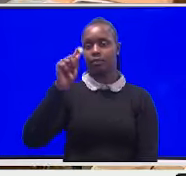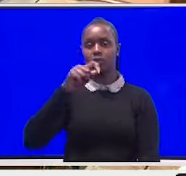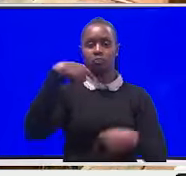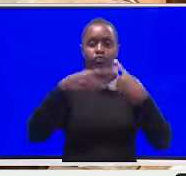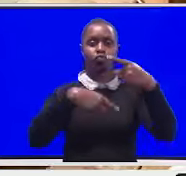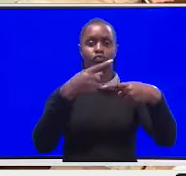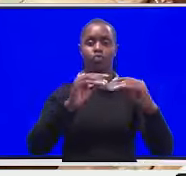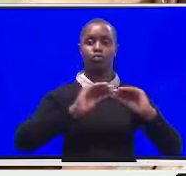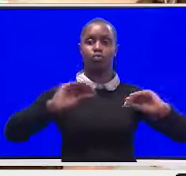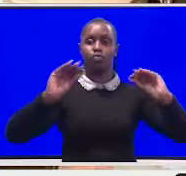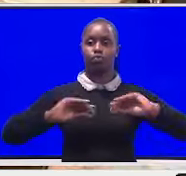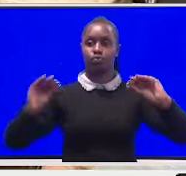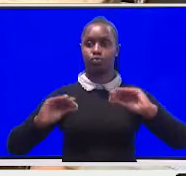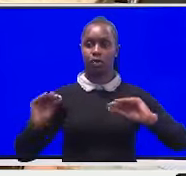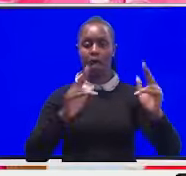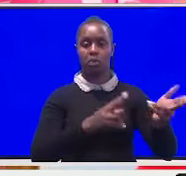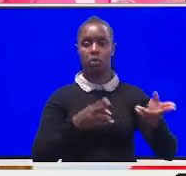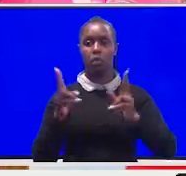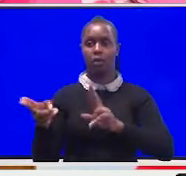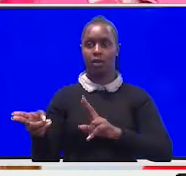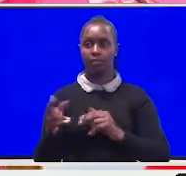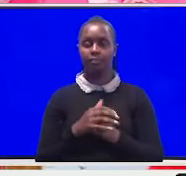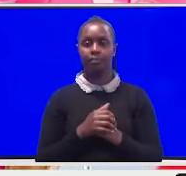na masomo kuendelea kama kawaida.